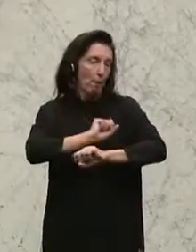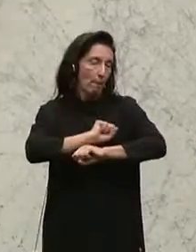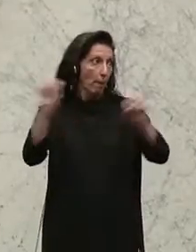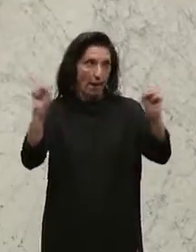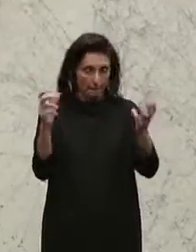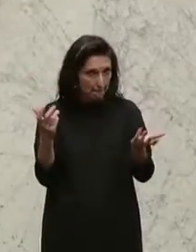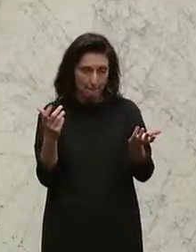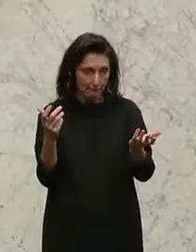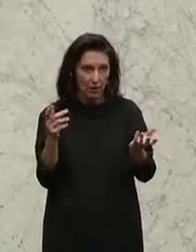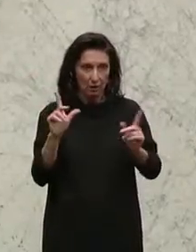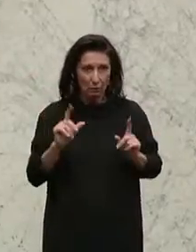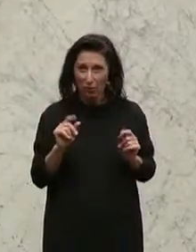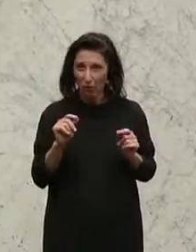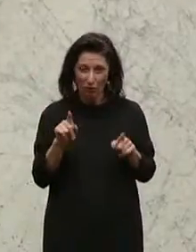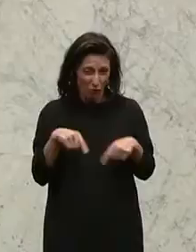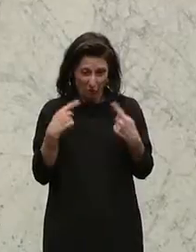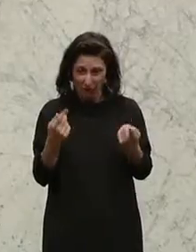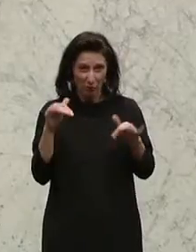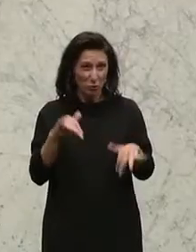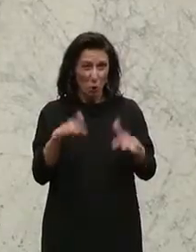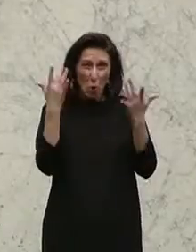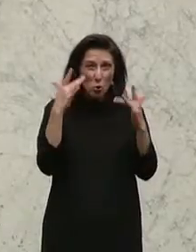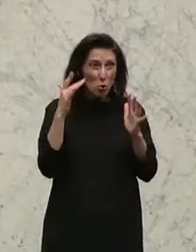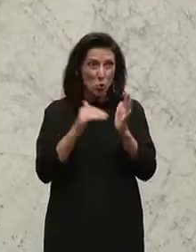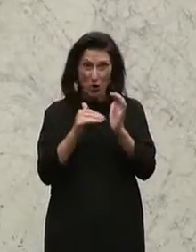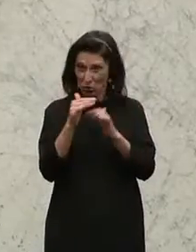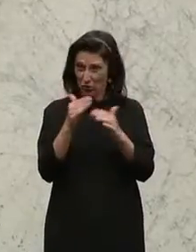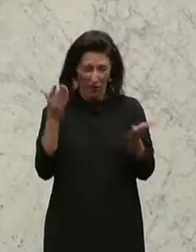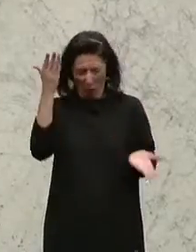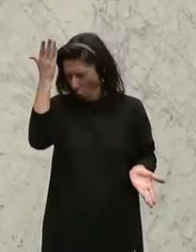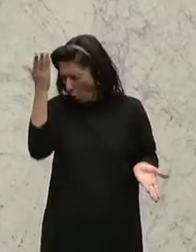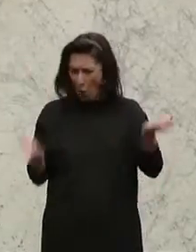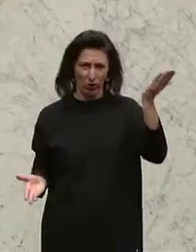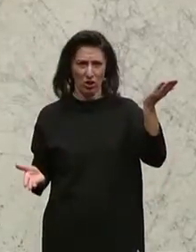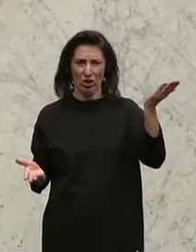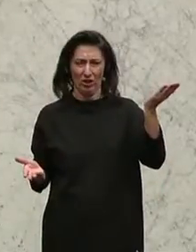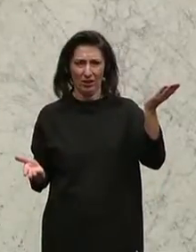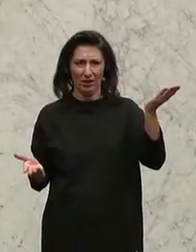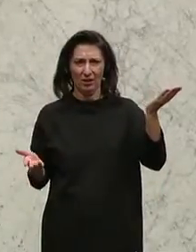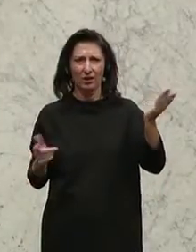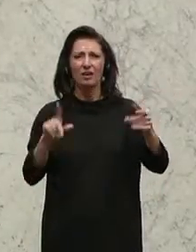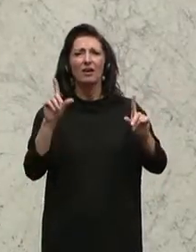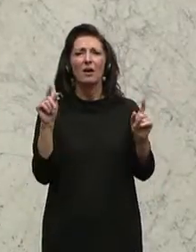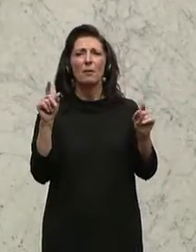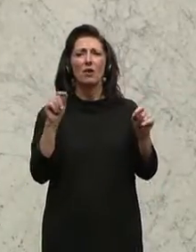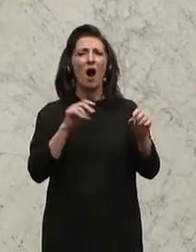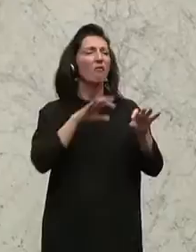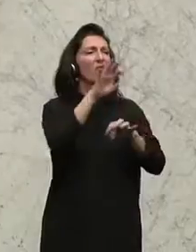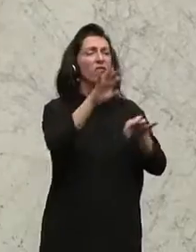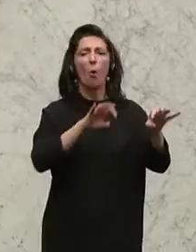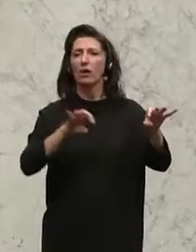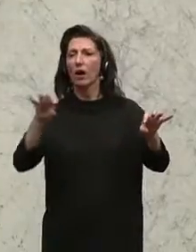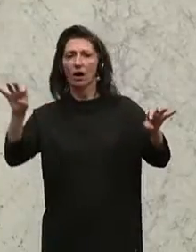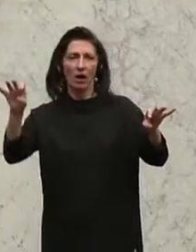dass wir dann einen Spagat machen zwischen Kultursystemen, die sicherlich auch in eine nur lose Föderation nicht zusammenpassen. Ich darf